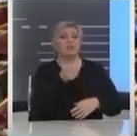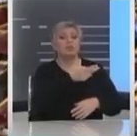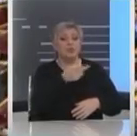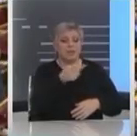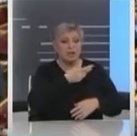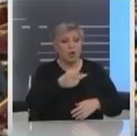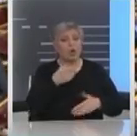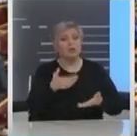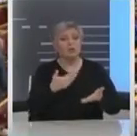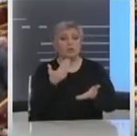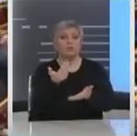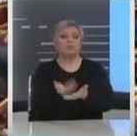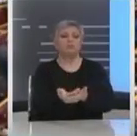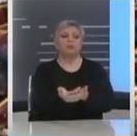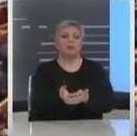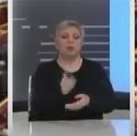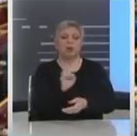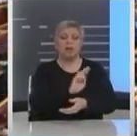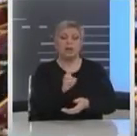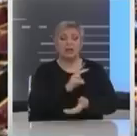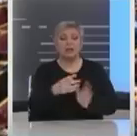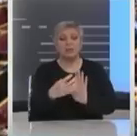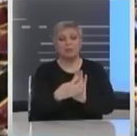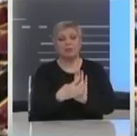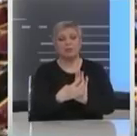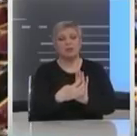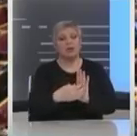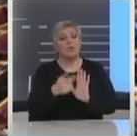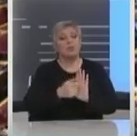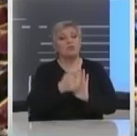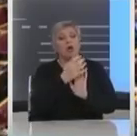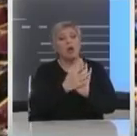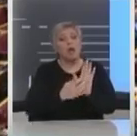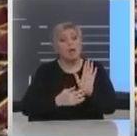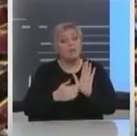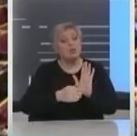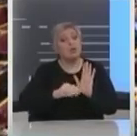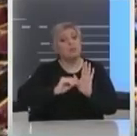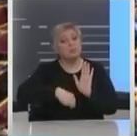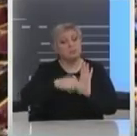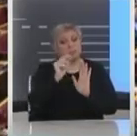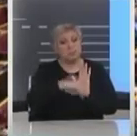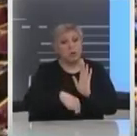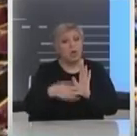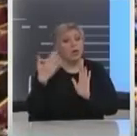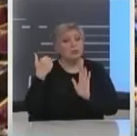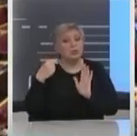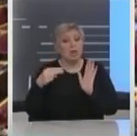καταθέτω το σχετικό απόσπασμα από επιστολή την οποία είχατε προσυπογράψει το